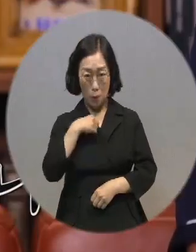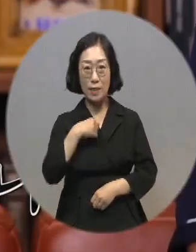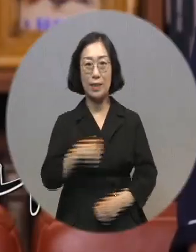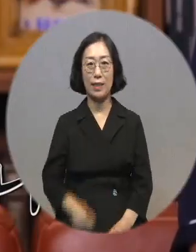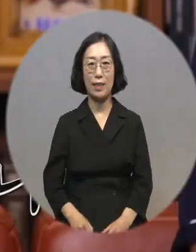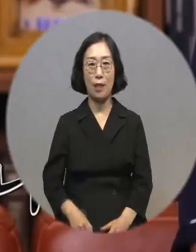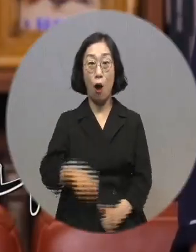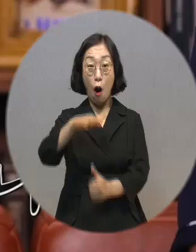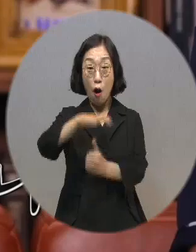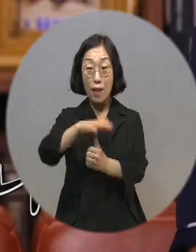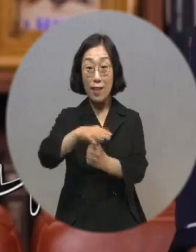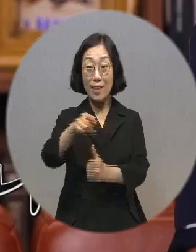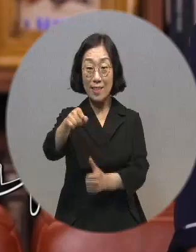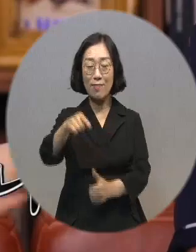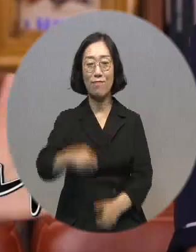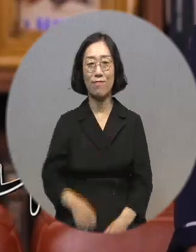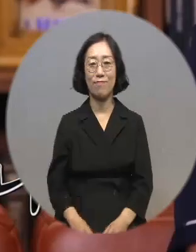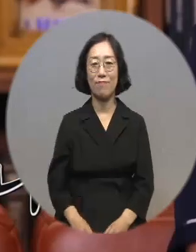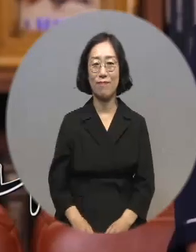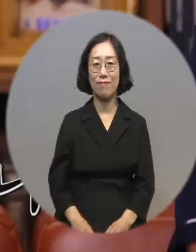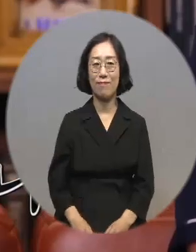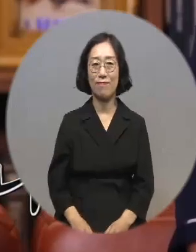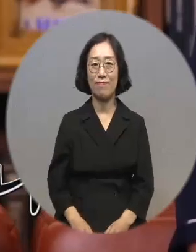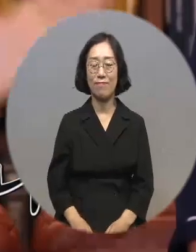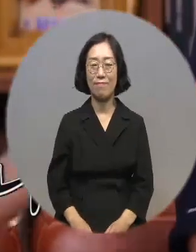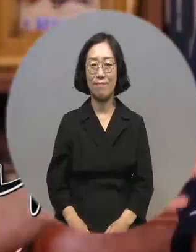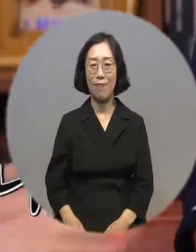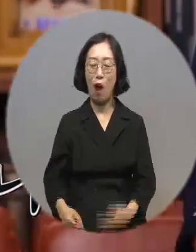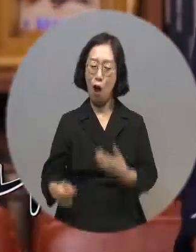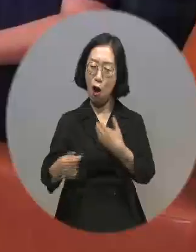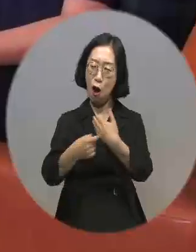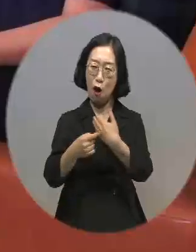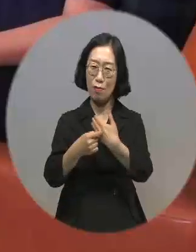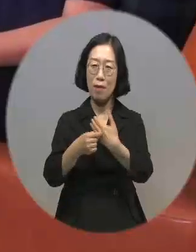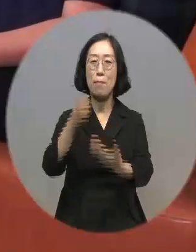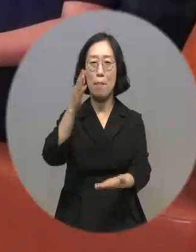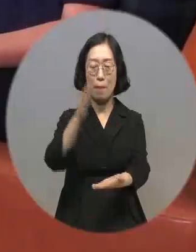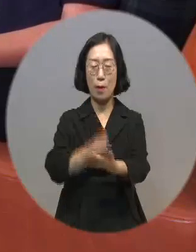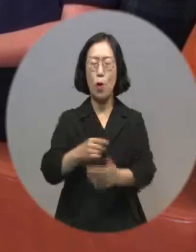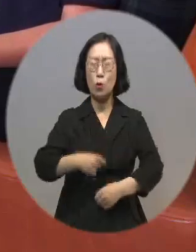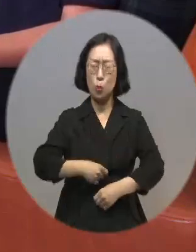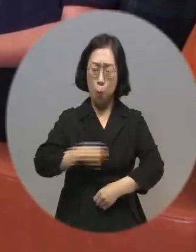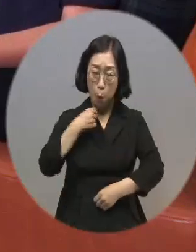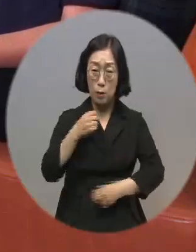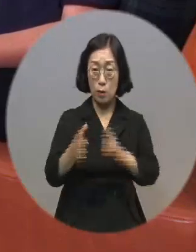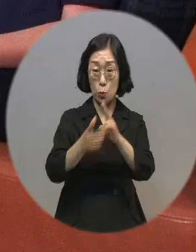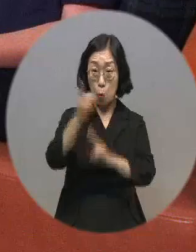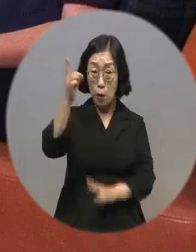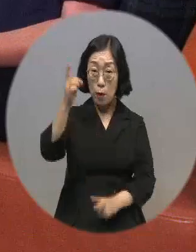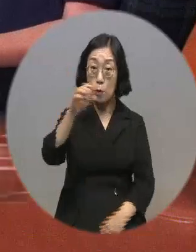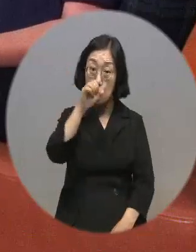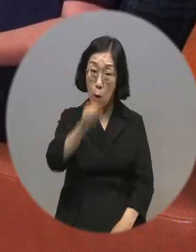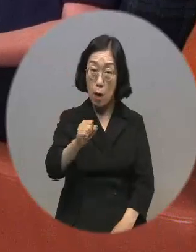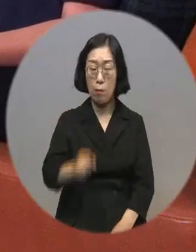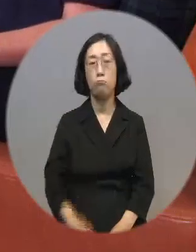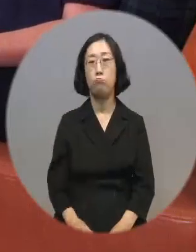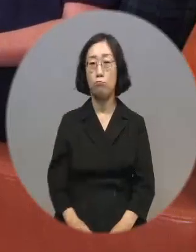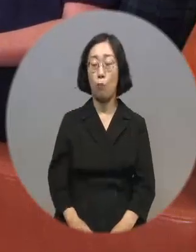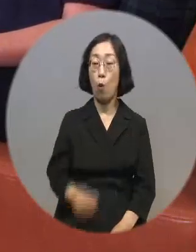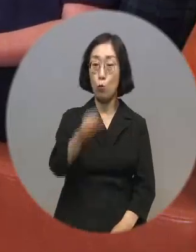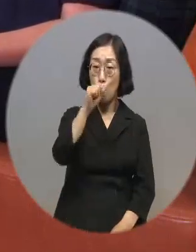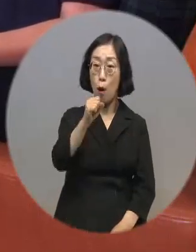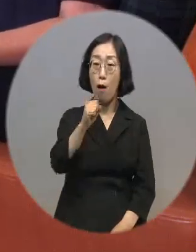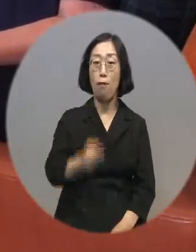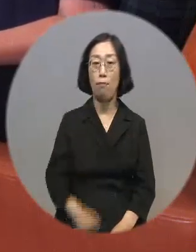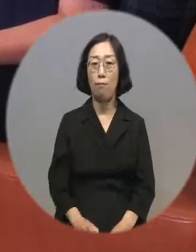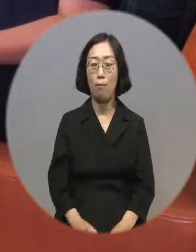어린이 기자로 활동해서 그런 그 포장지를 다 벗어 던지고 솔직히 통일되면 좋을 것 같아요? 네, 당연히 좋을 것 같습니다.